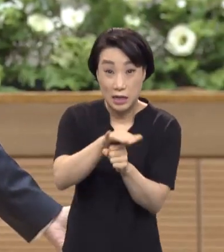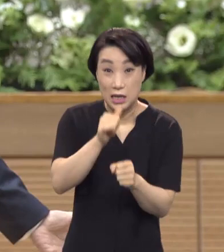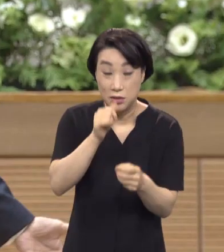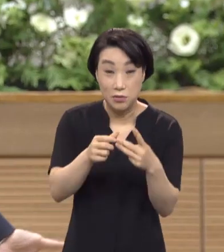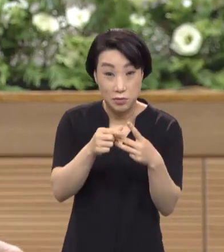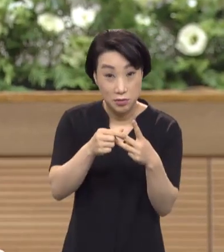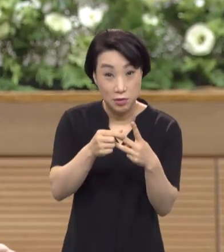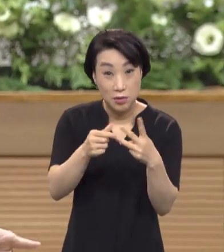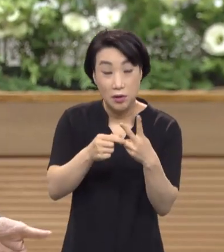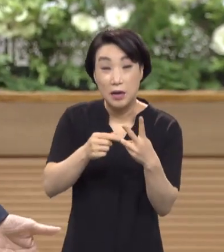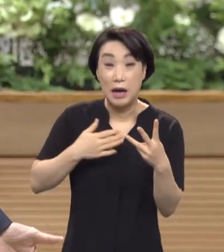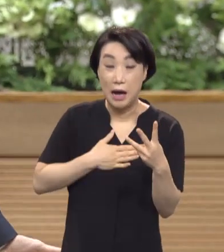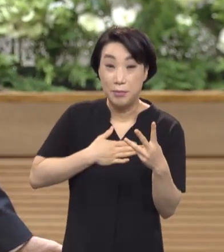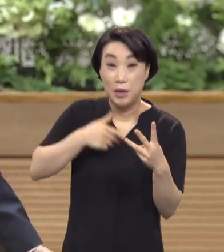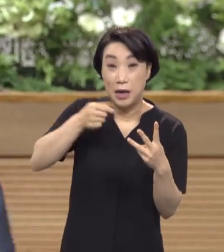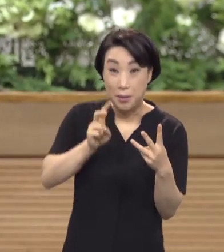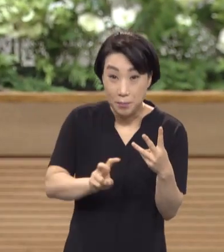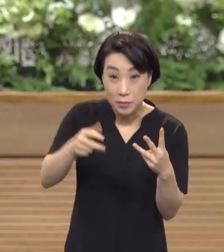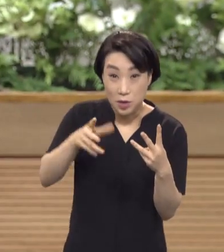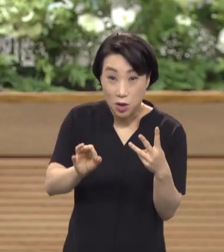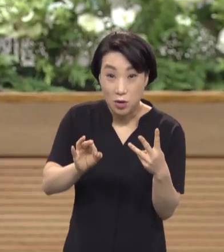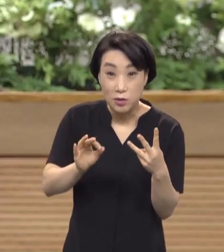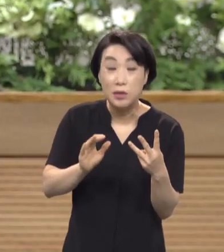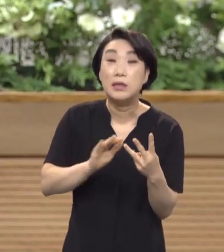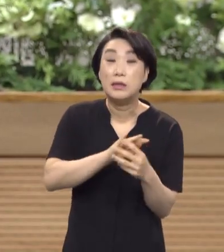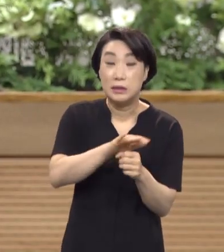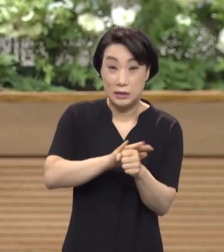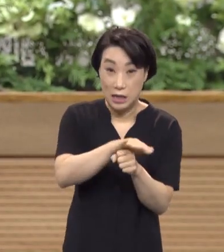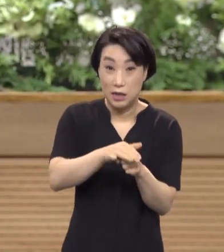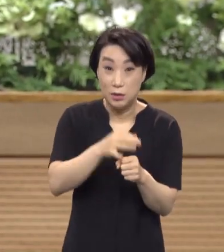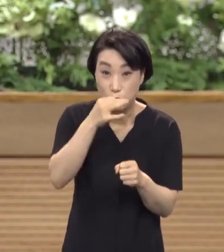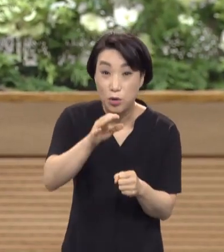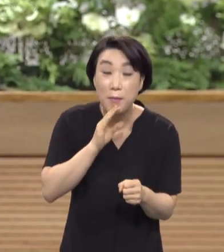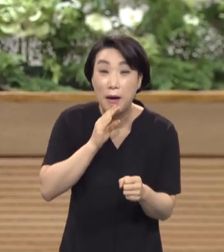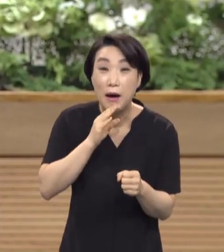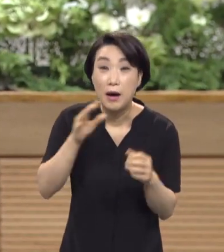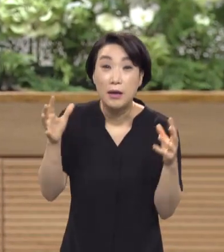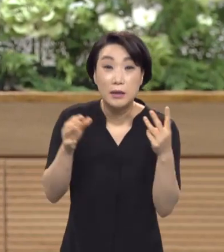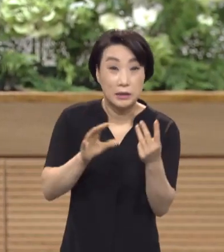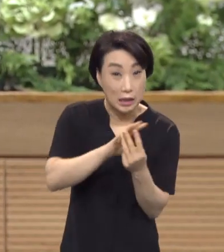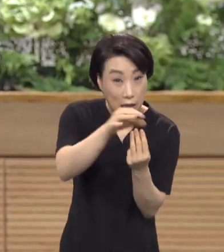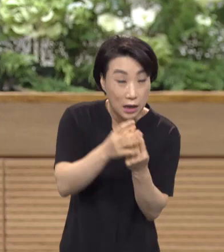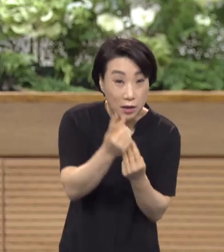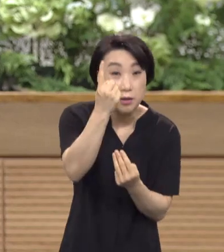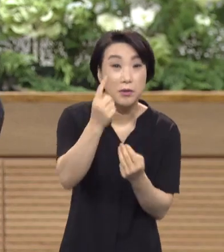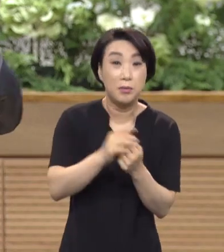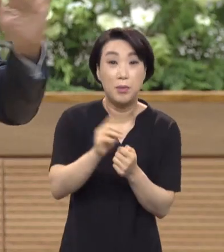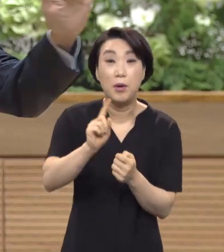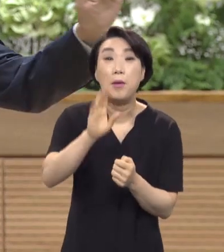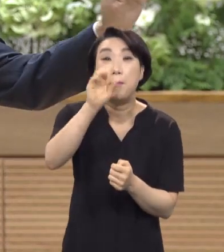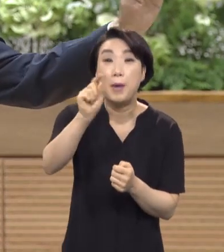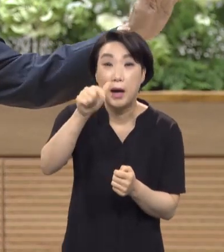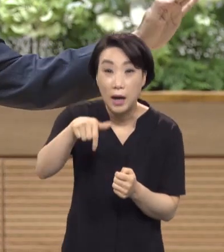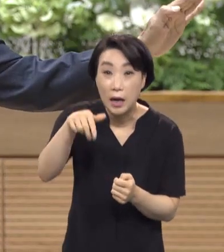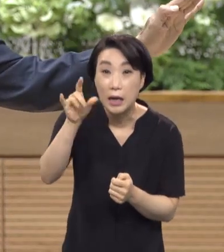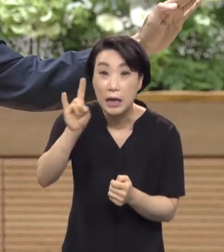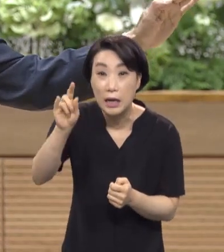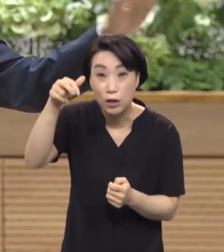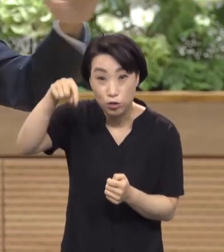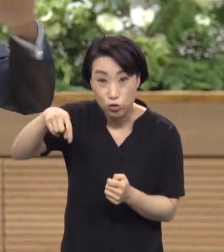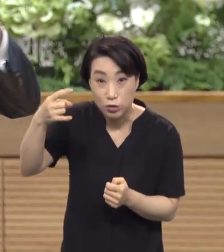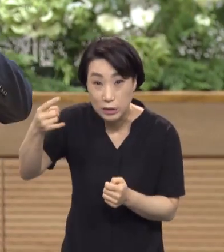있고, 포함해서 박애주의라는 사랑도 있는데, 이 모든